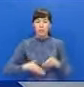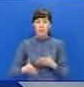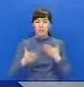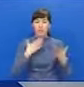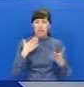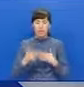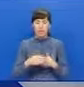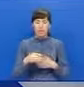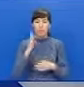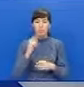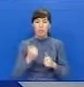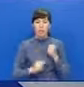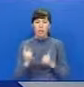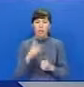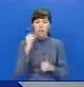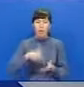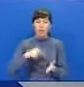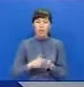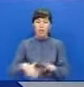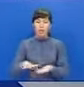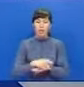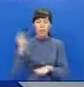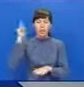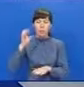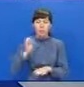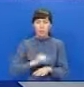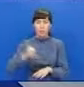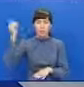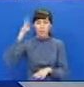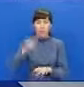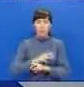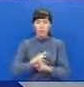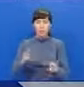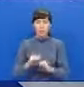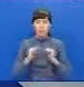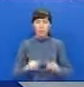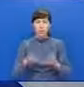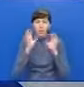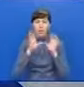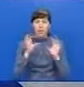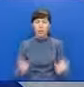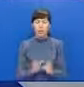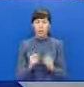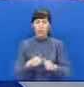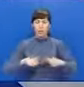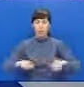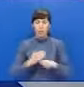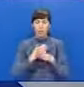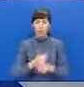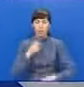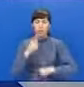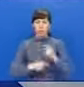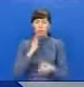интеллектуалдық марафоны алғаш рет Алматыда еліміздің білім және ғылым министрлігі бала құқықтарын қорғау комитетінің қолдауымен өткен